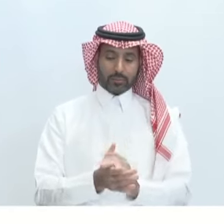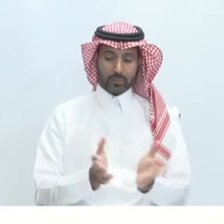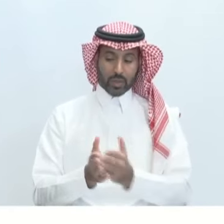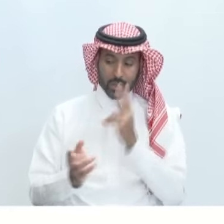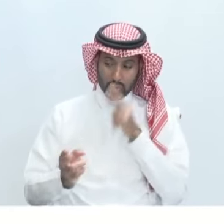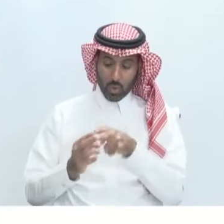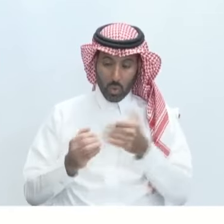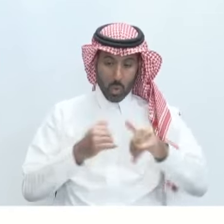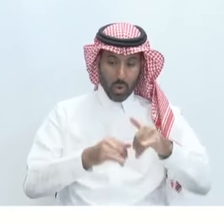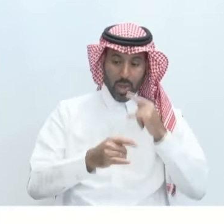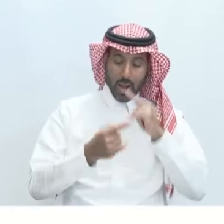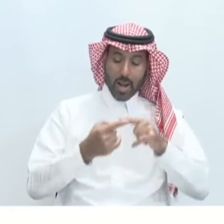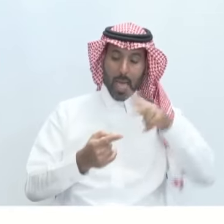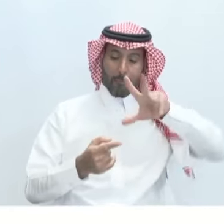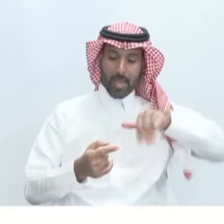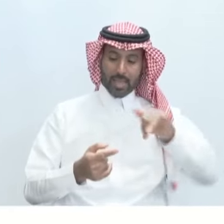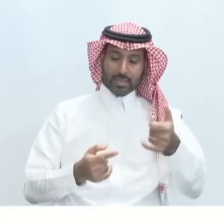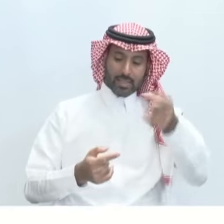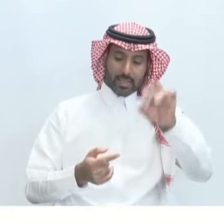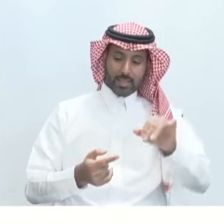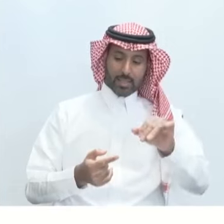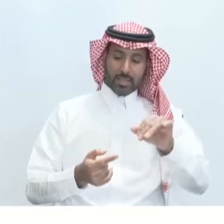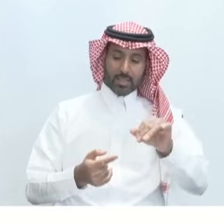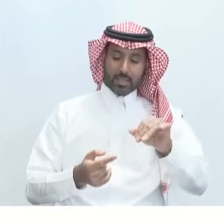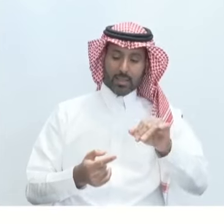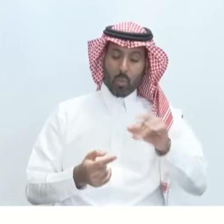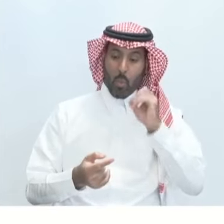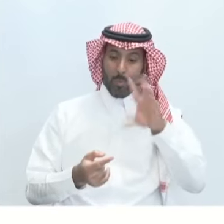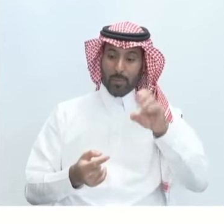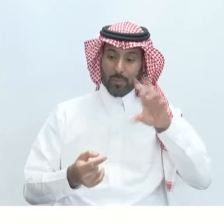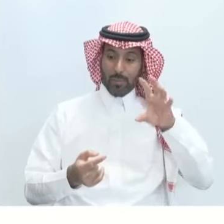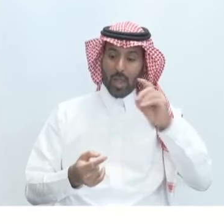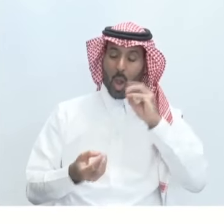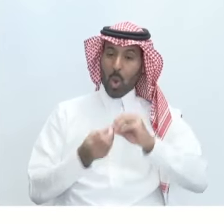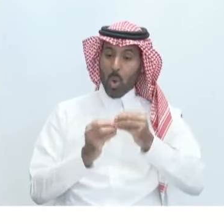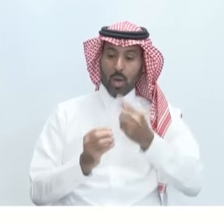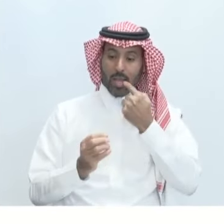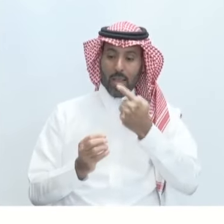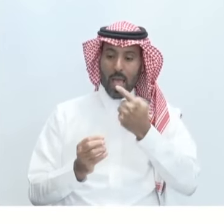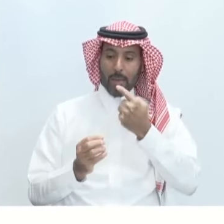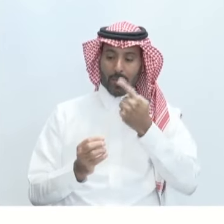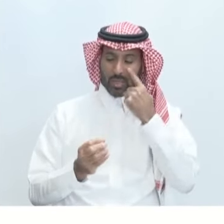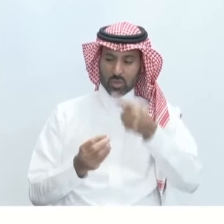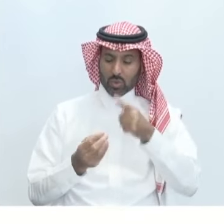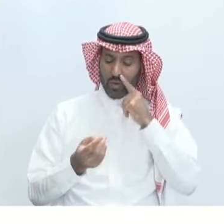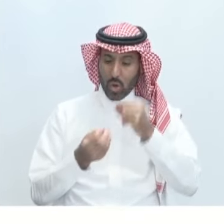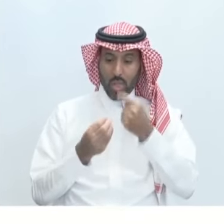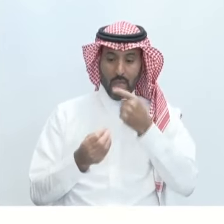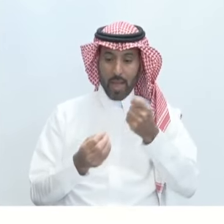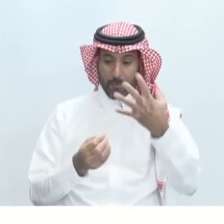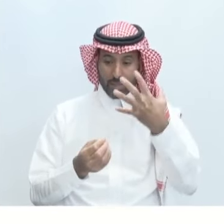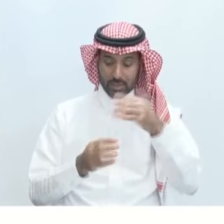اكتشافه للون الرمادي وموي وميض باللون الاحمر عند اكتشافه للون